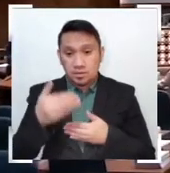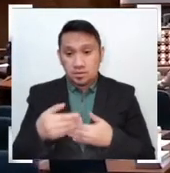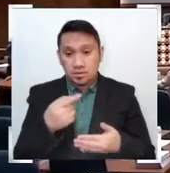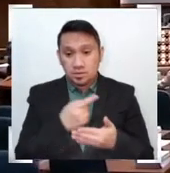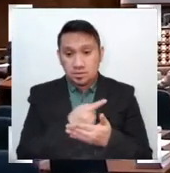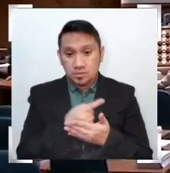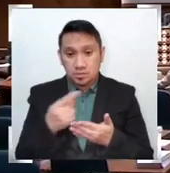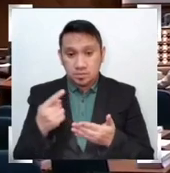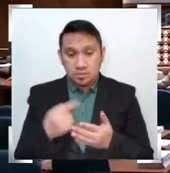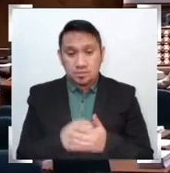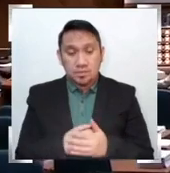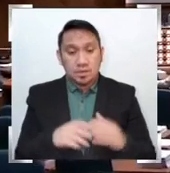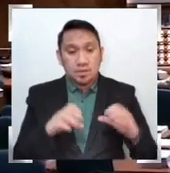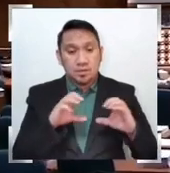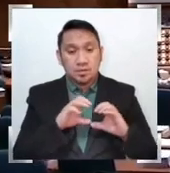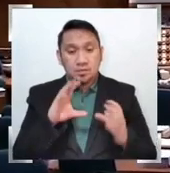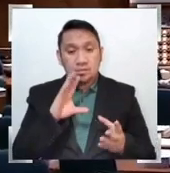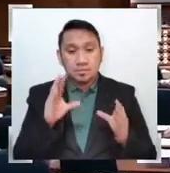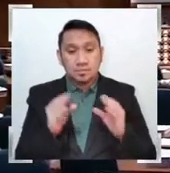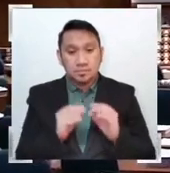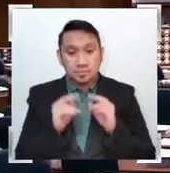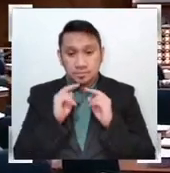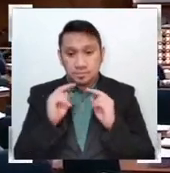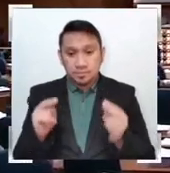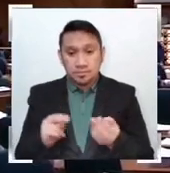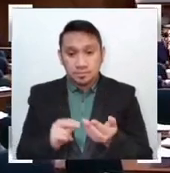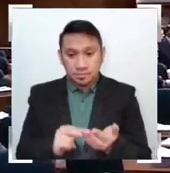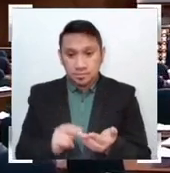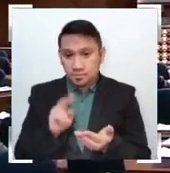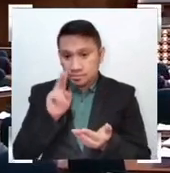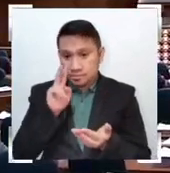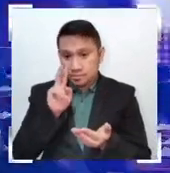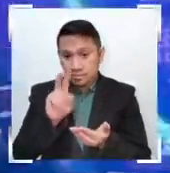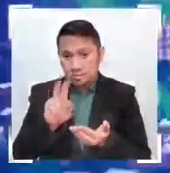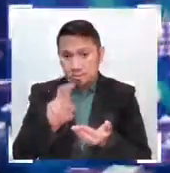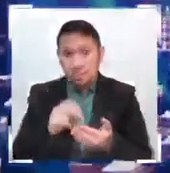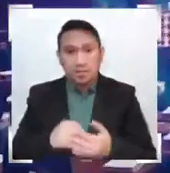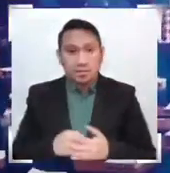Para sa GMA Integrated News, Tina Panganiban Perez ang inyong saksi.